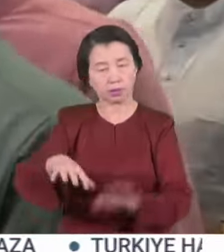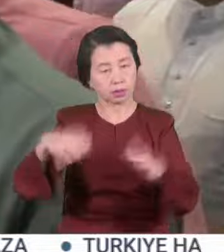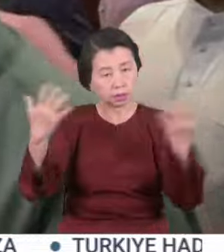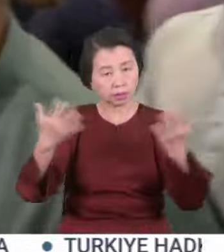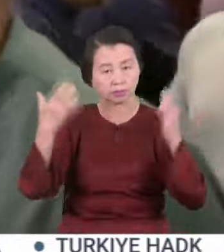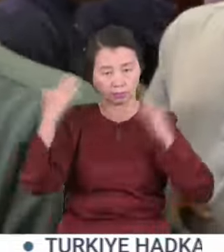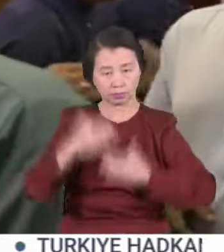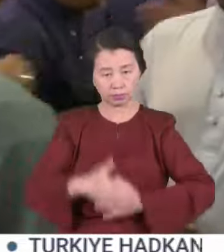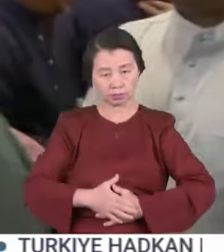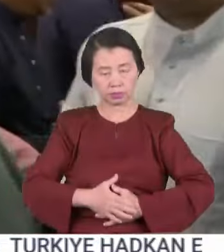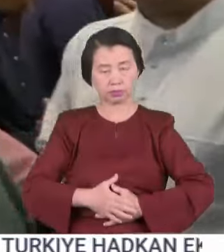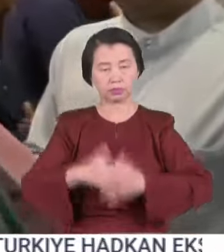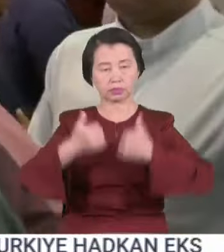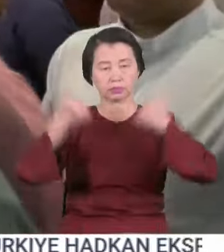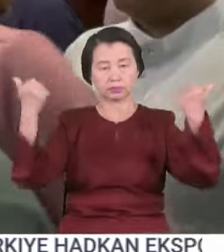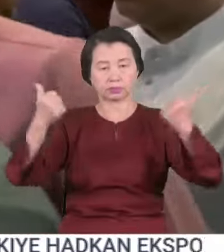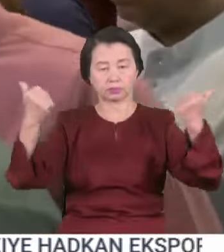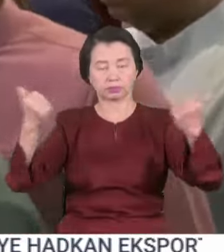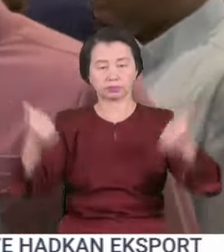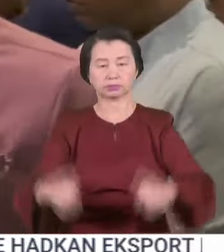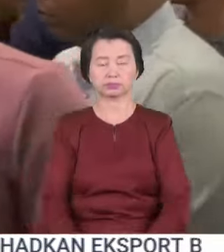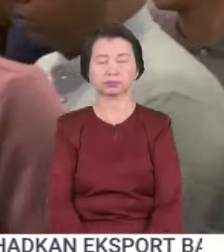menunaikan solat sunat Aidilfitri.